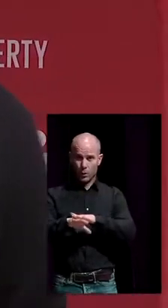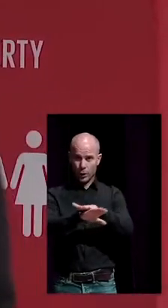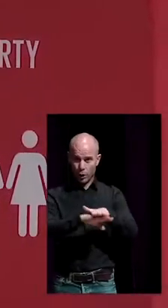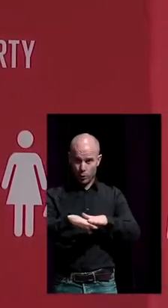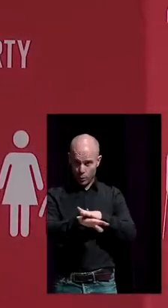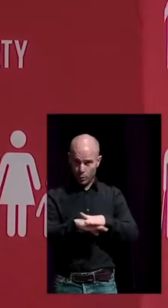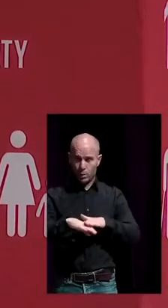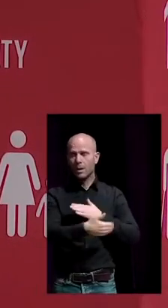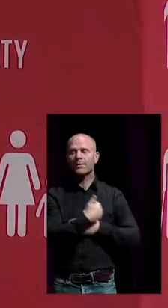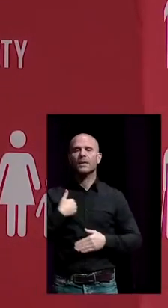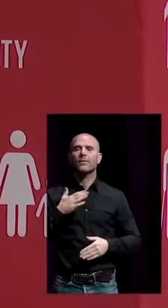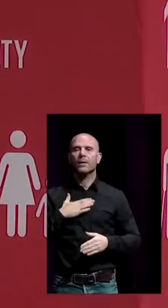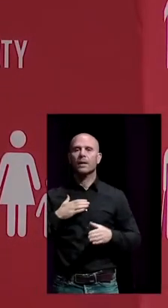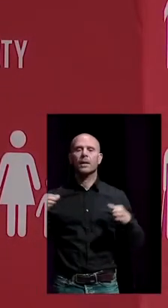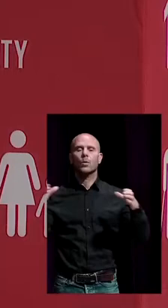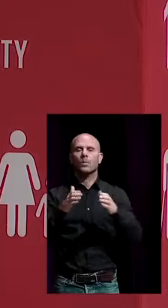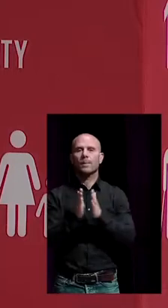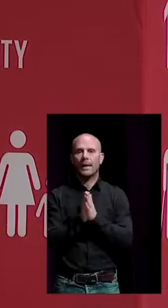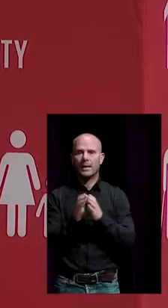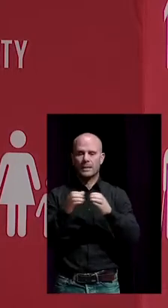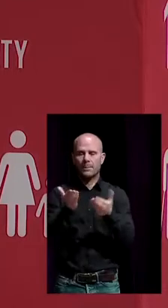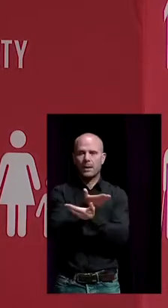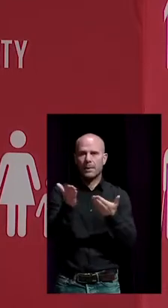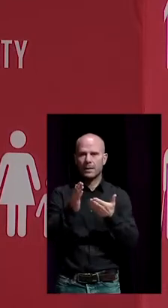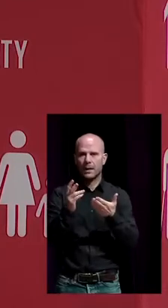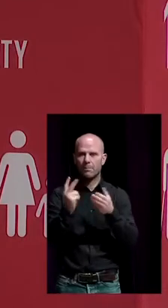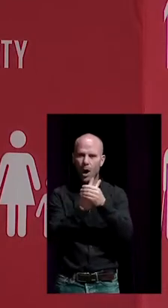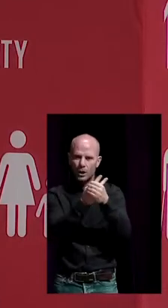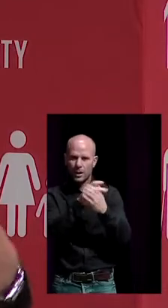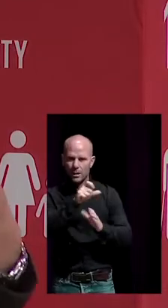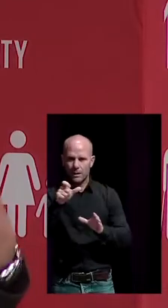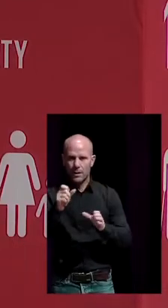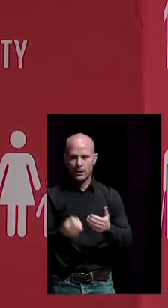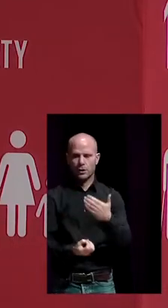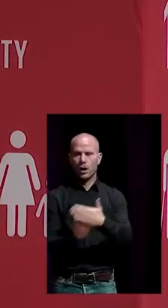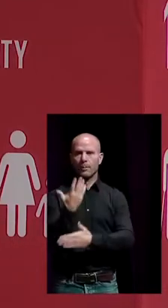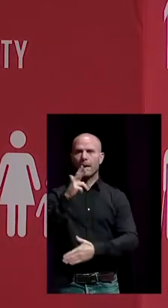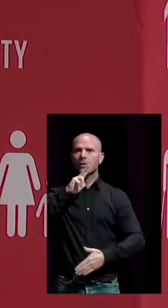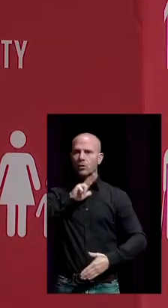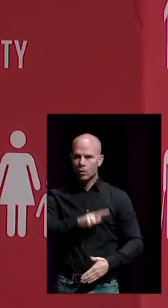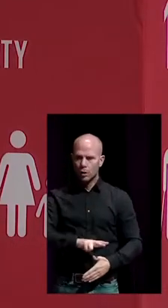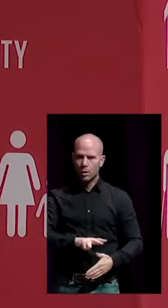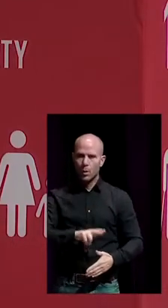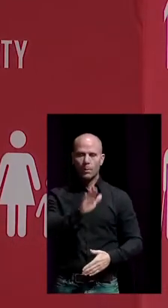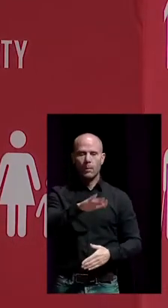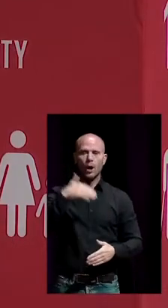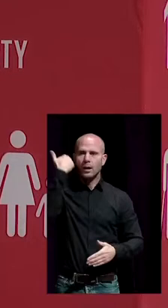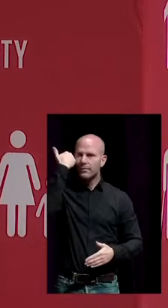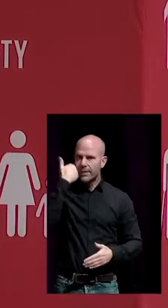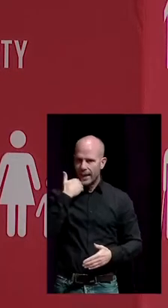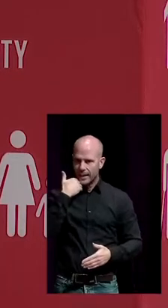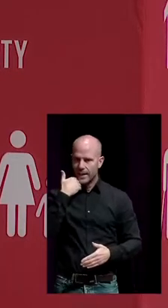grund så vill vi tillsammans med samarbetspartners skapa en trygg och